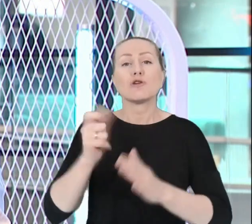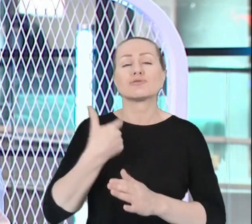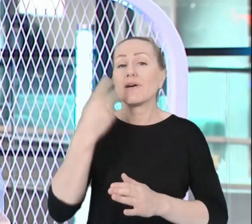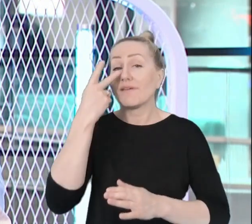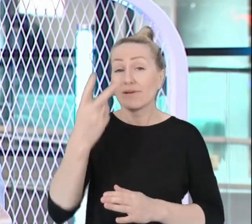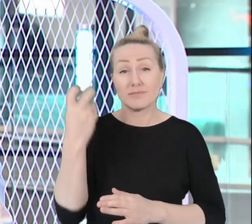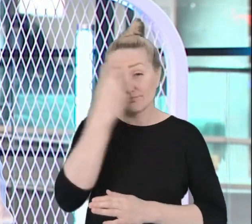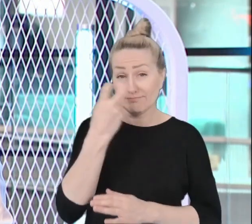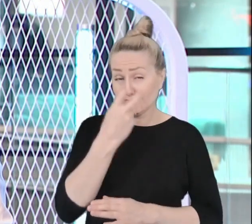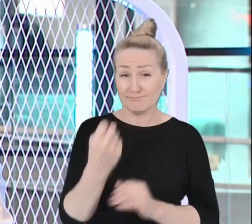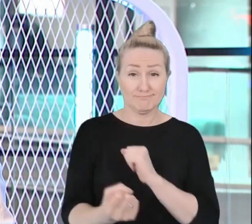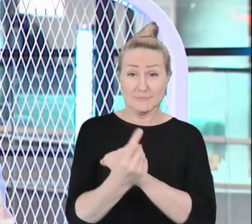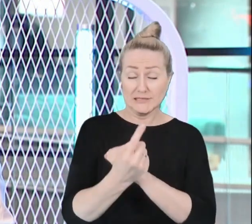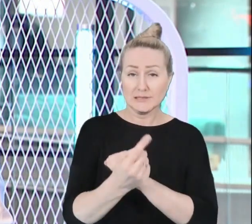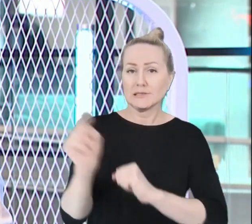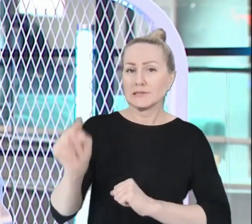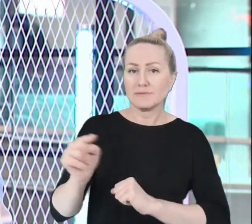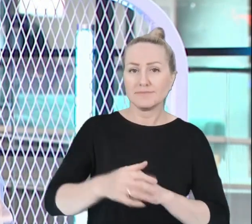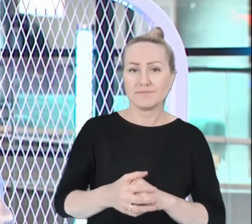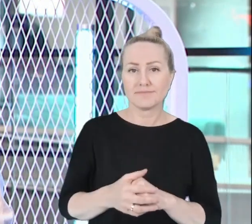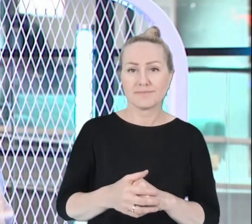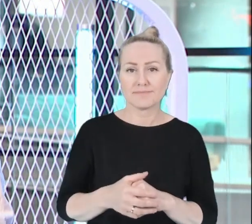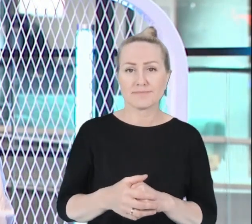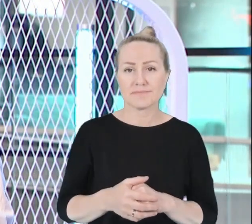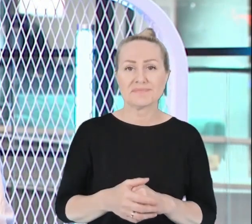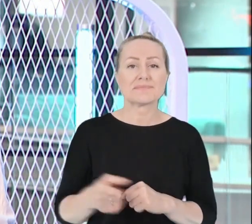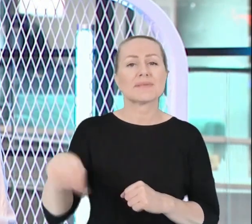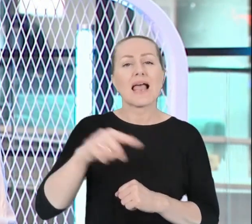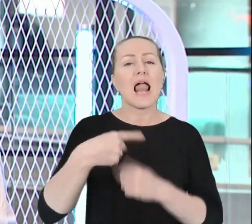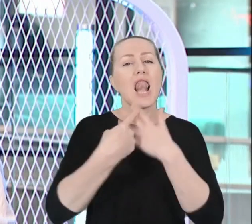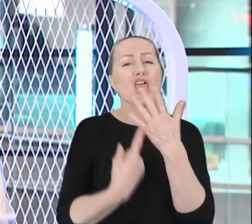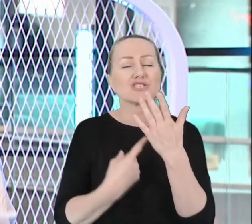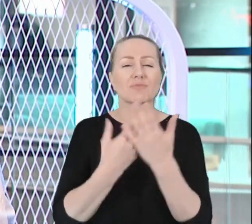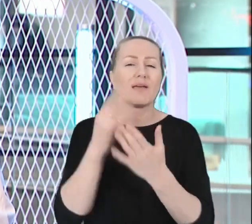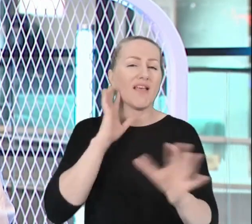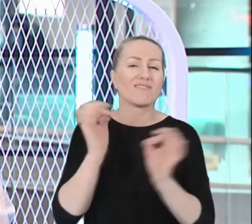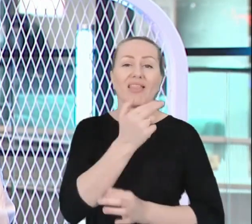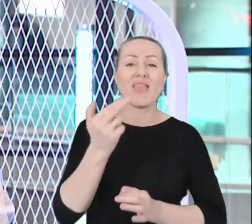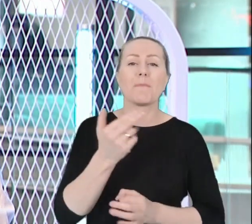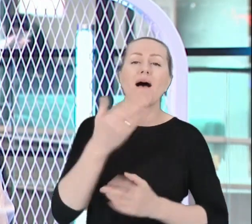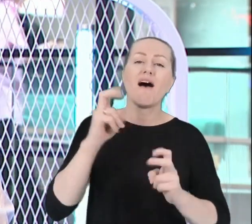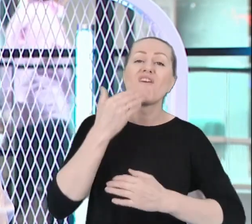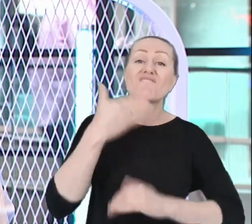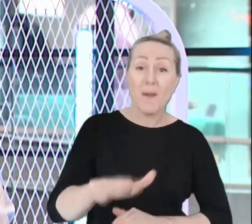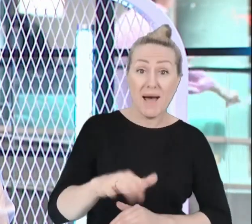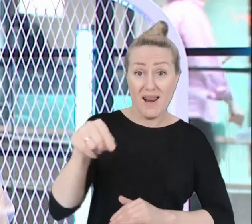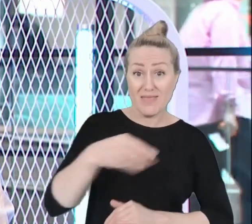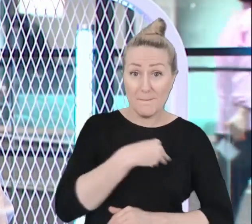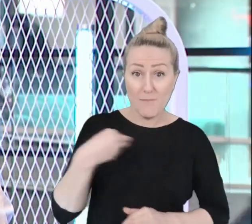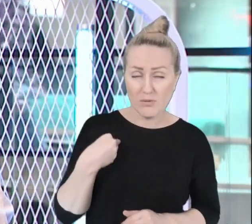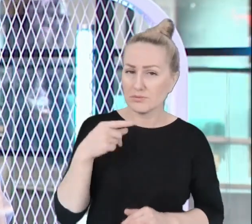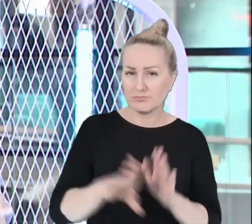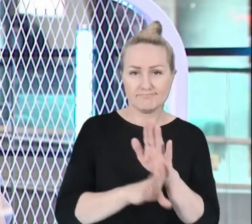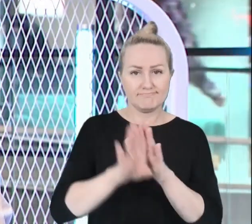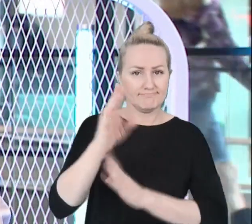zaintrygowało, to, że te statystyki dotyczące wypalenia w Polsce są szalenie wysokie, też na